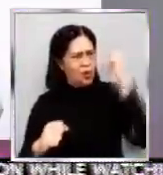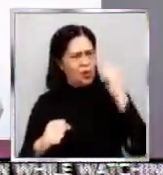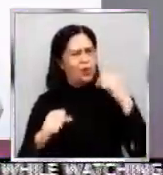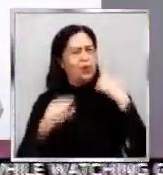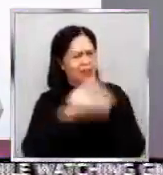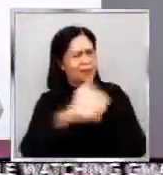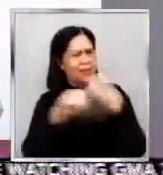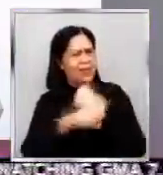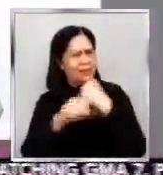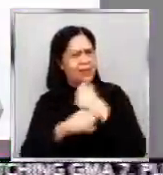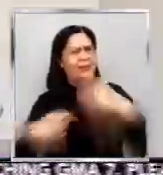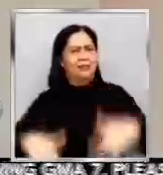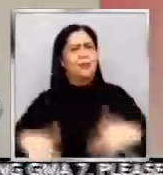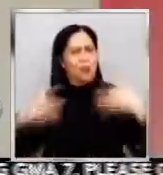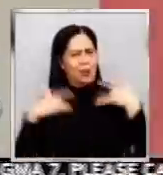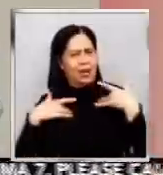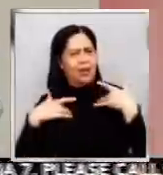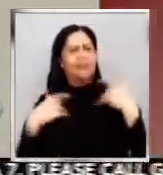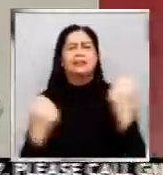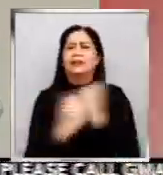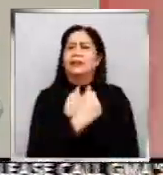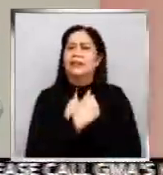and mahalin natin ang isa't isa.